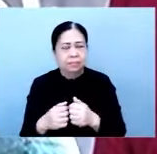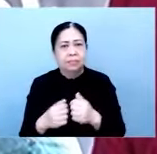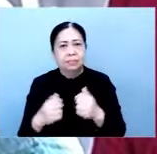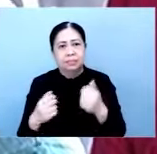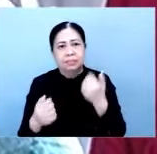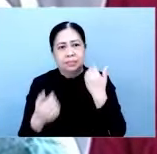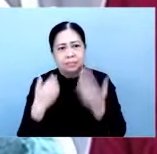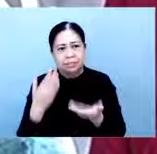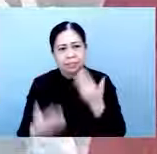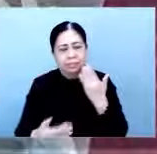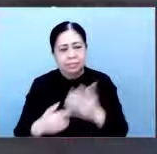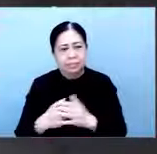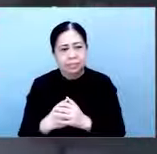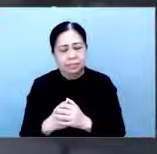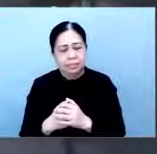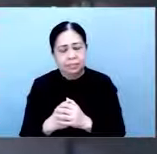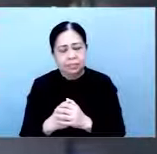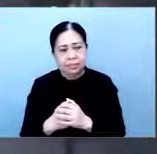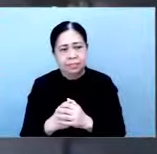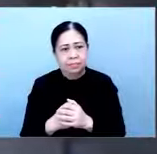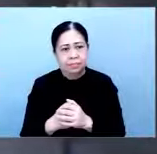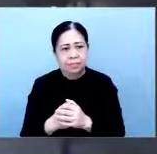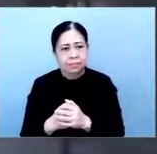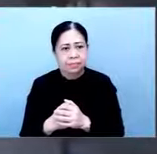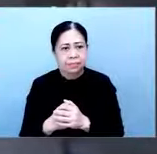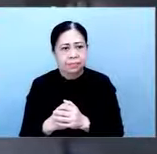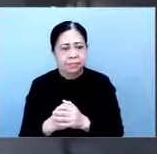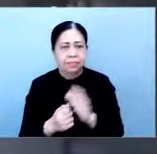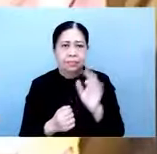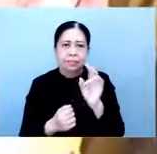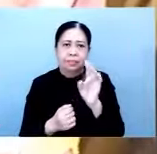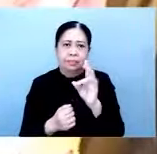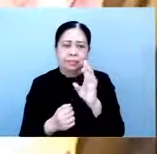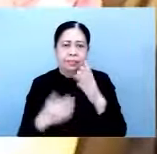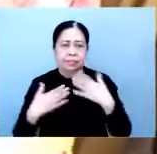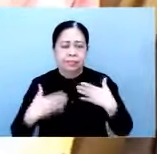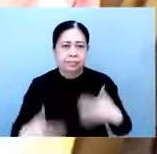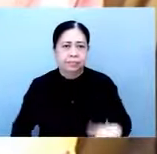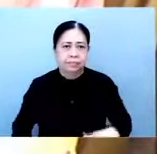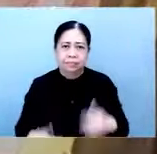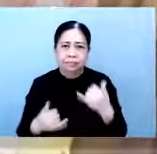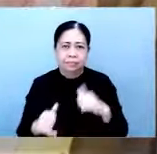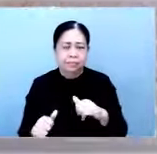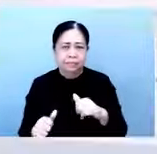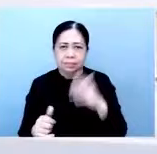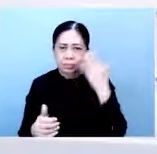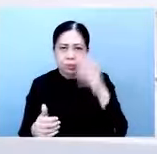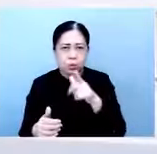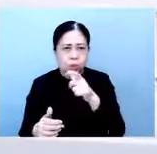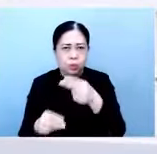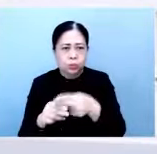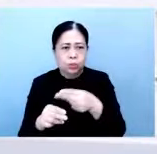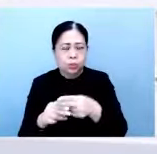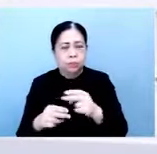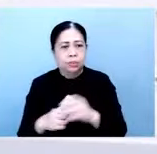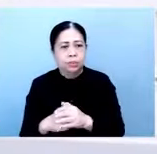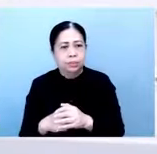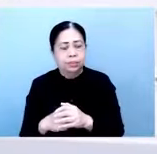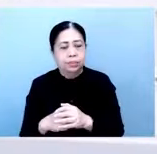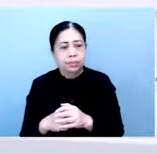kuan, ilahan ni sa punerarya. 17 bangkay pang hindi nakikilala ang nasa punerarya. I-refer ko